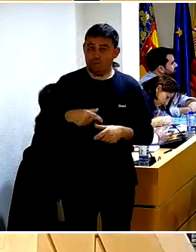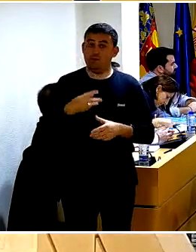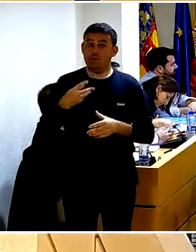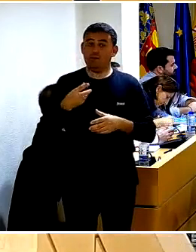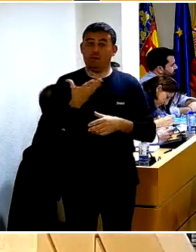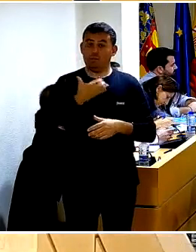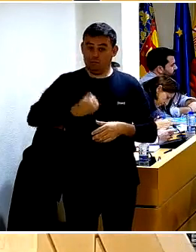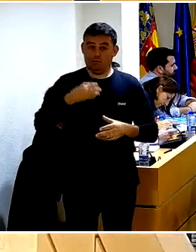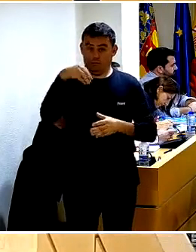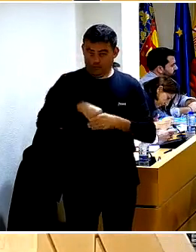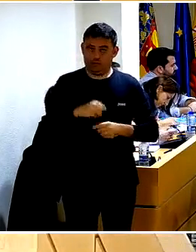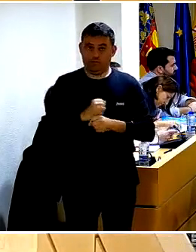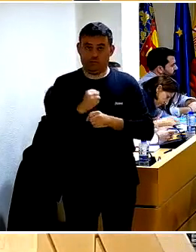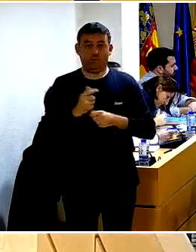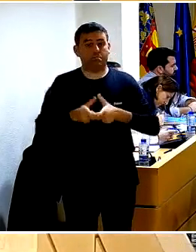de la ciutadania.